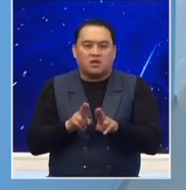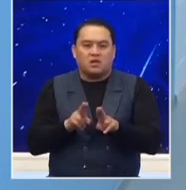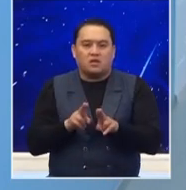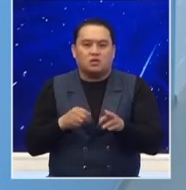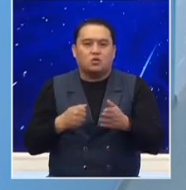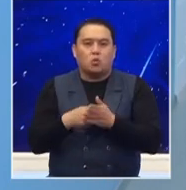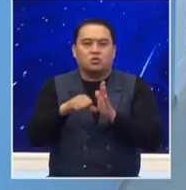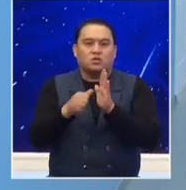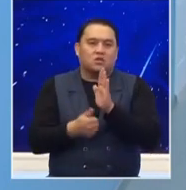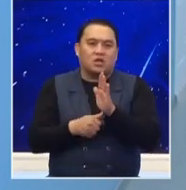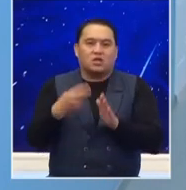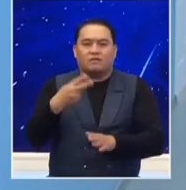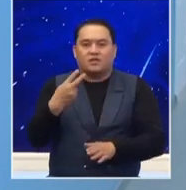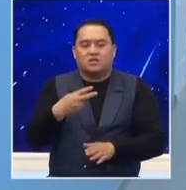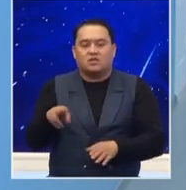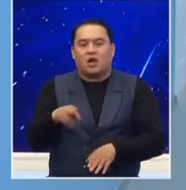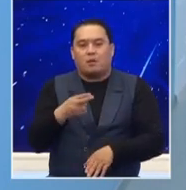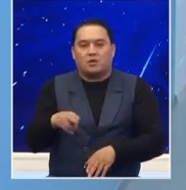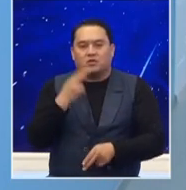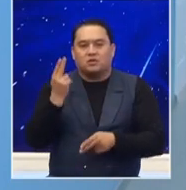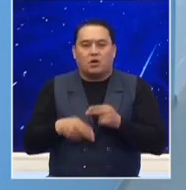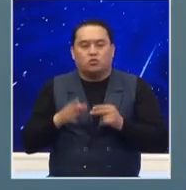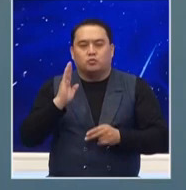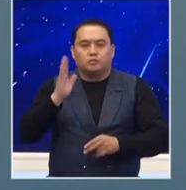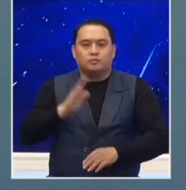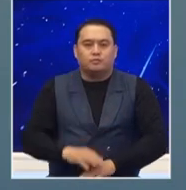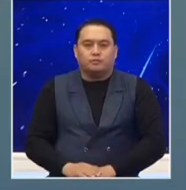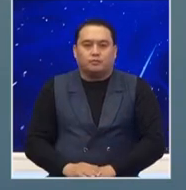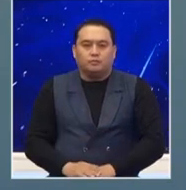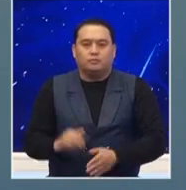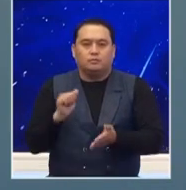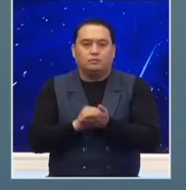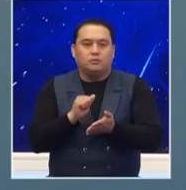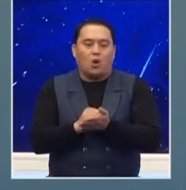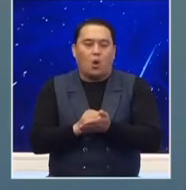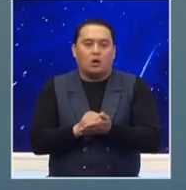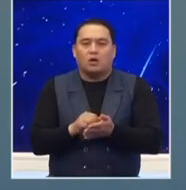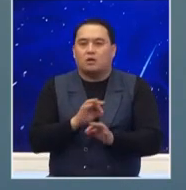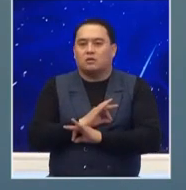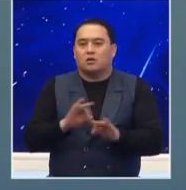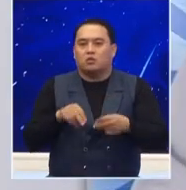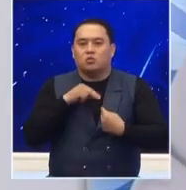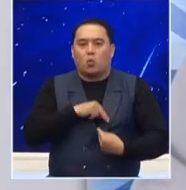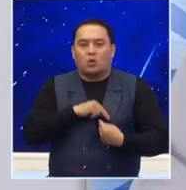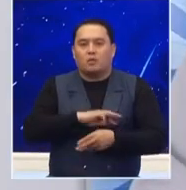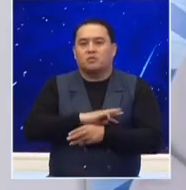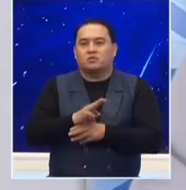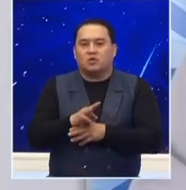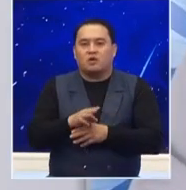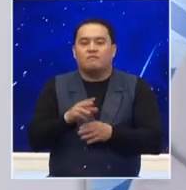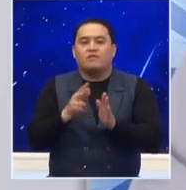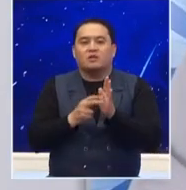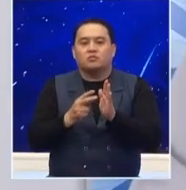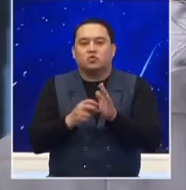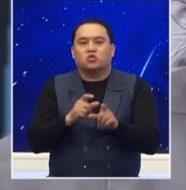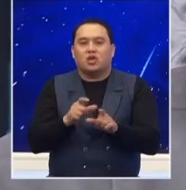до 16, до 20 декабря тоже будут закончены и введены. ДКЗ давно стало отличным подспорьем в трудоустройстве населения. Более 800